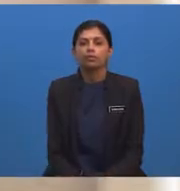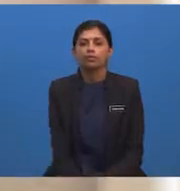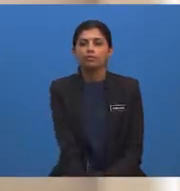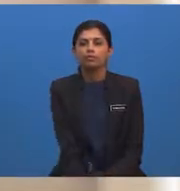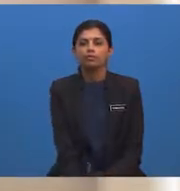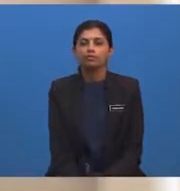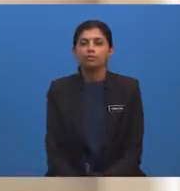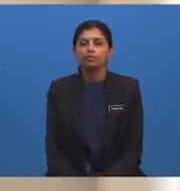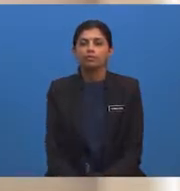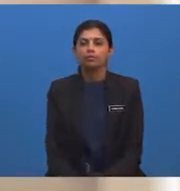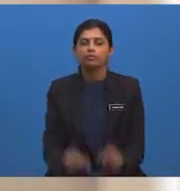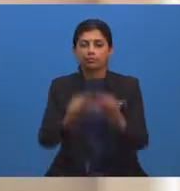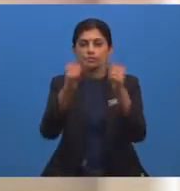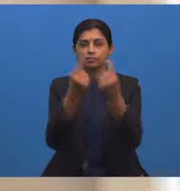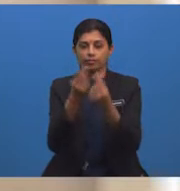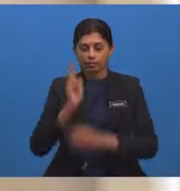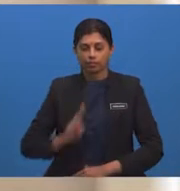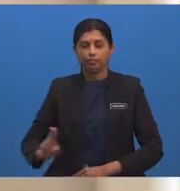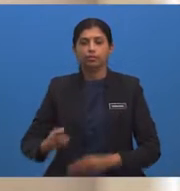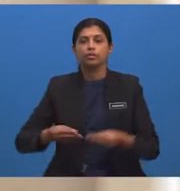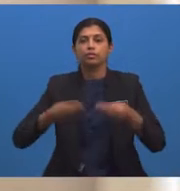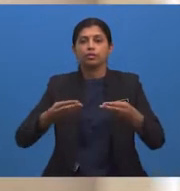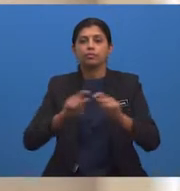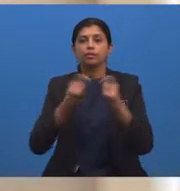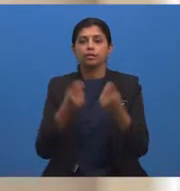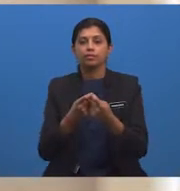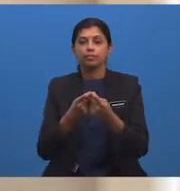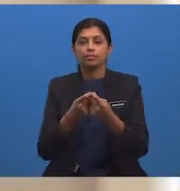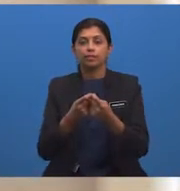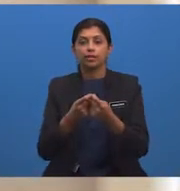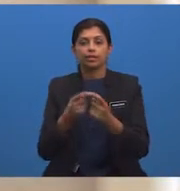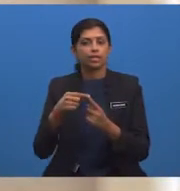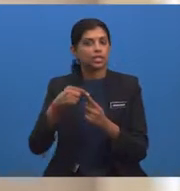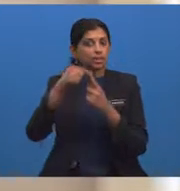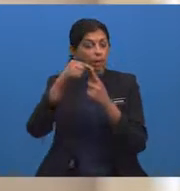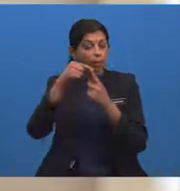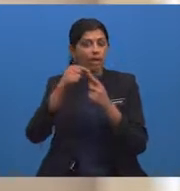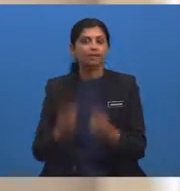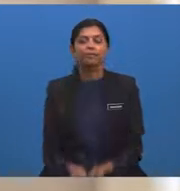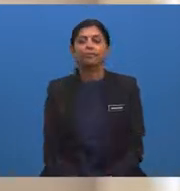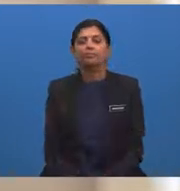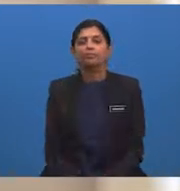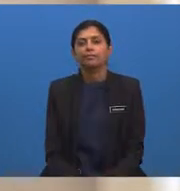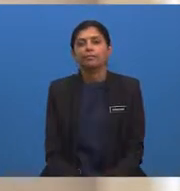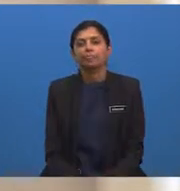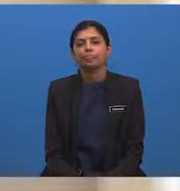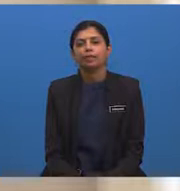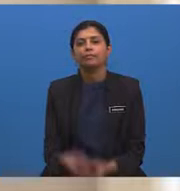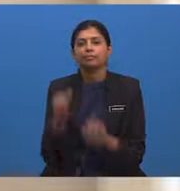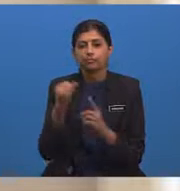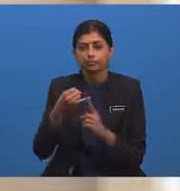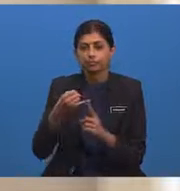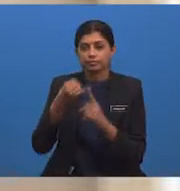Golongan agama juga diberi tempat dan status istimewa dalam kerajaan. Mereka dilantik